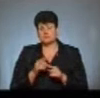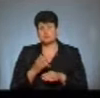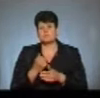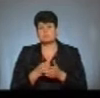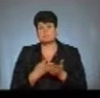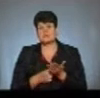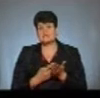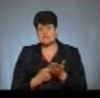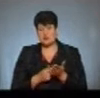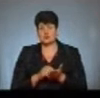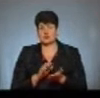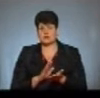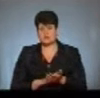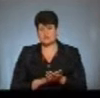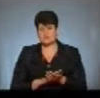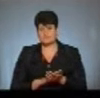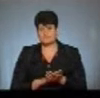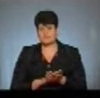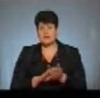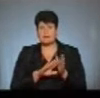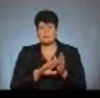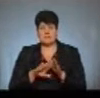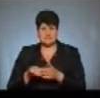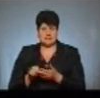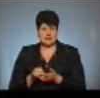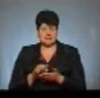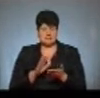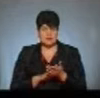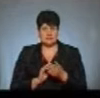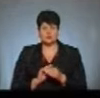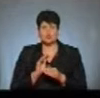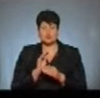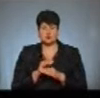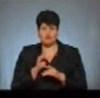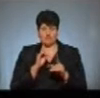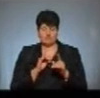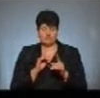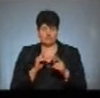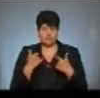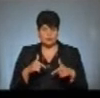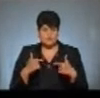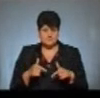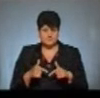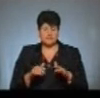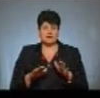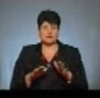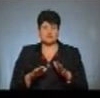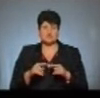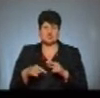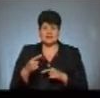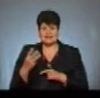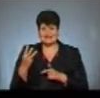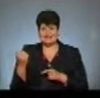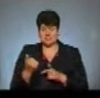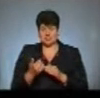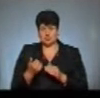щоб зареєструвати. Після реєстрації на додаткову сесію, через за 3 тижні до